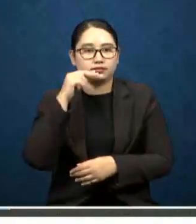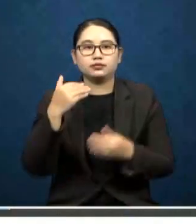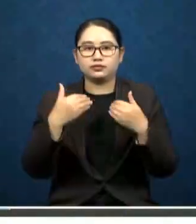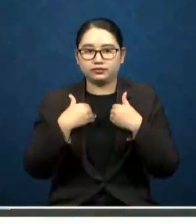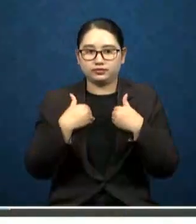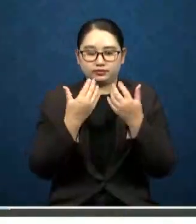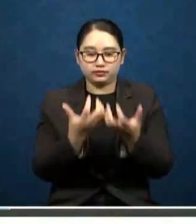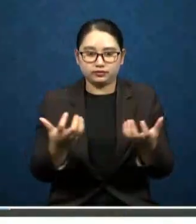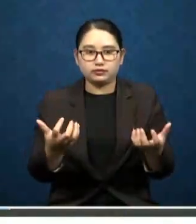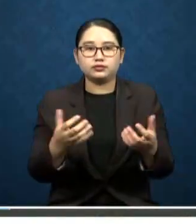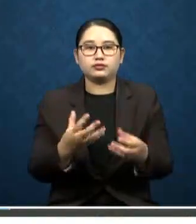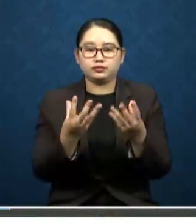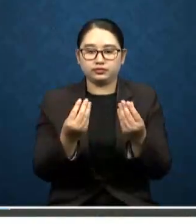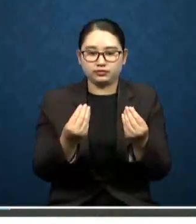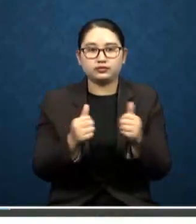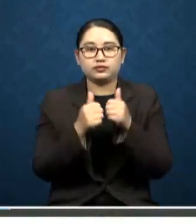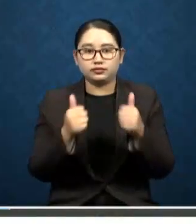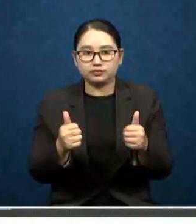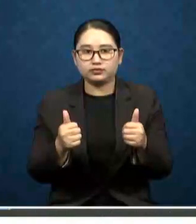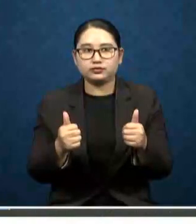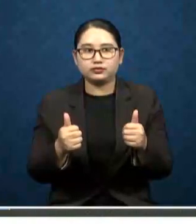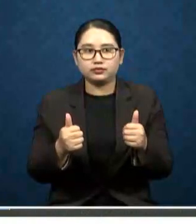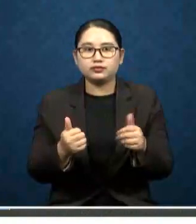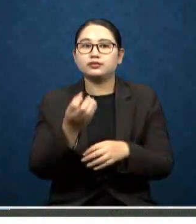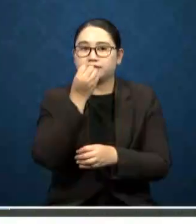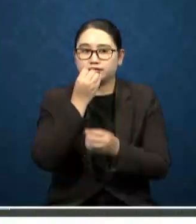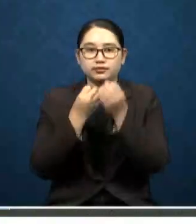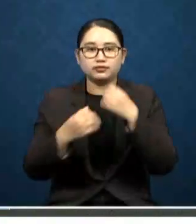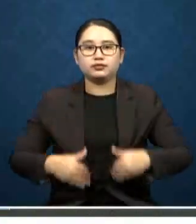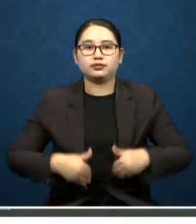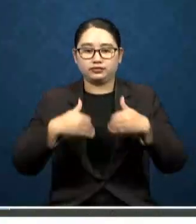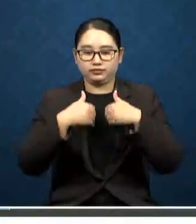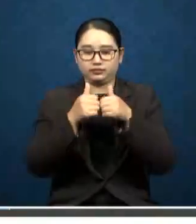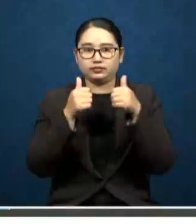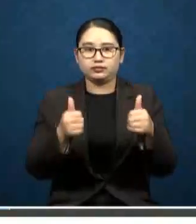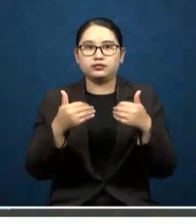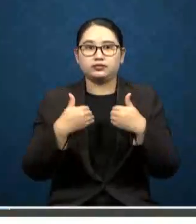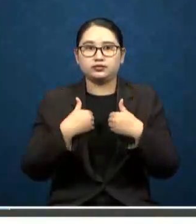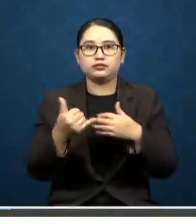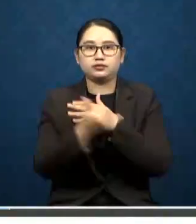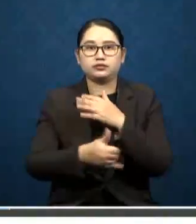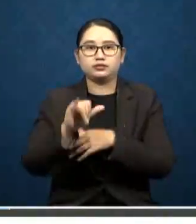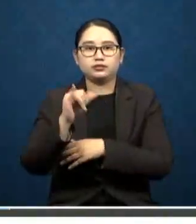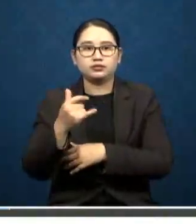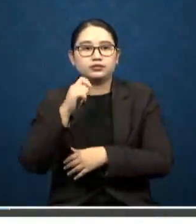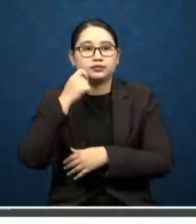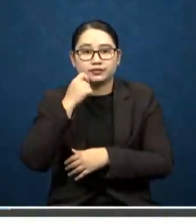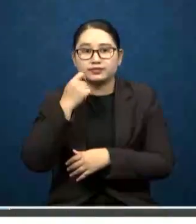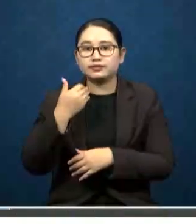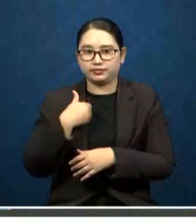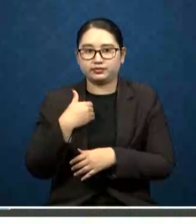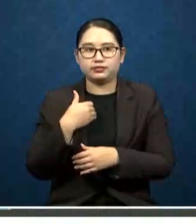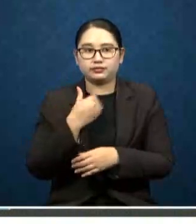ที่อุดมสมบูรณ์เราไม่อดตายฮะหลายประเทศอิจฉาพวกเรา